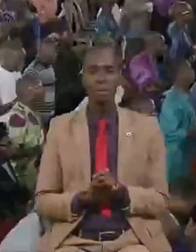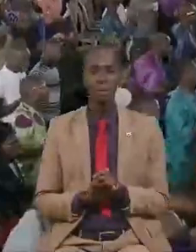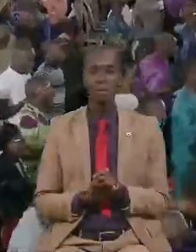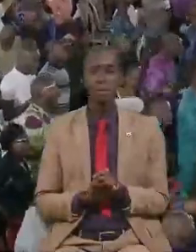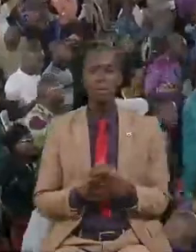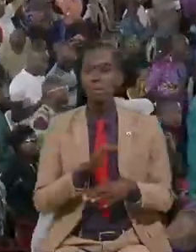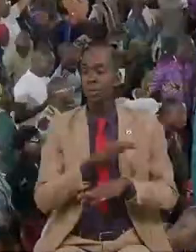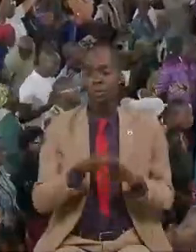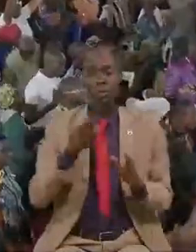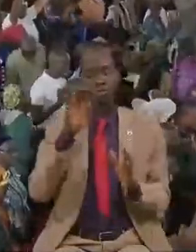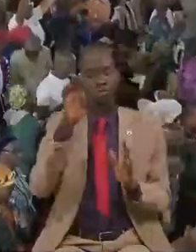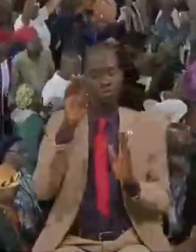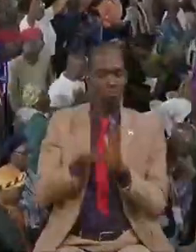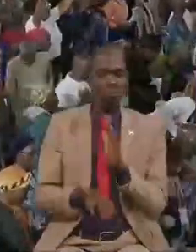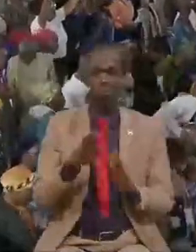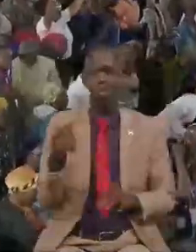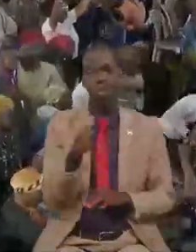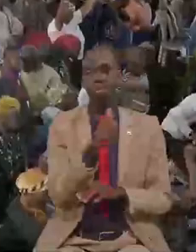ne te minimise plus.